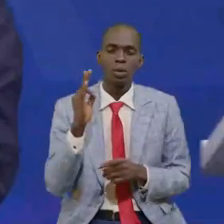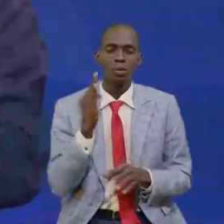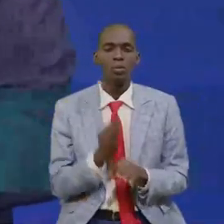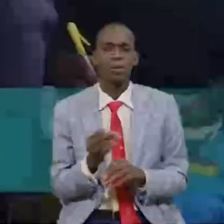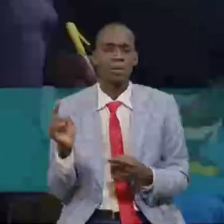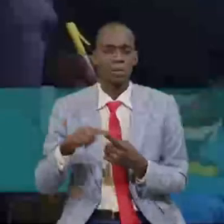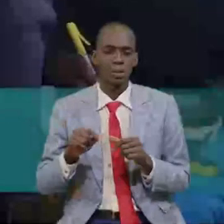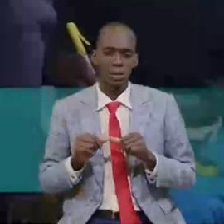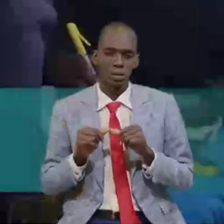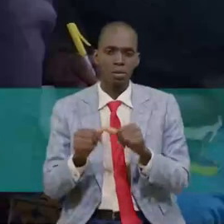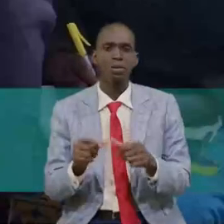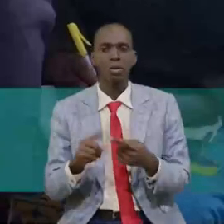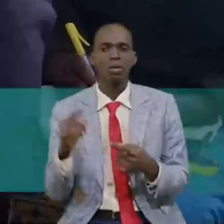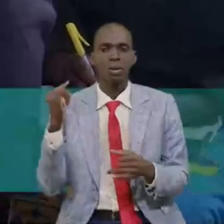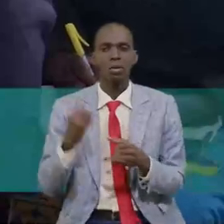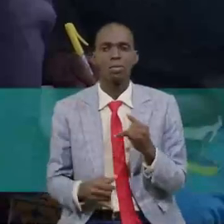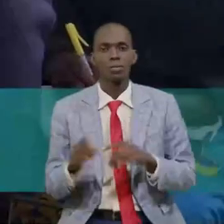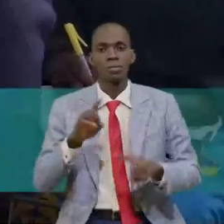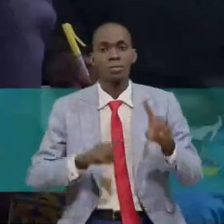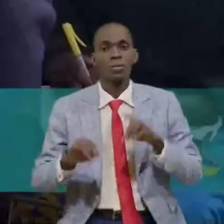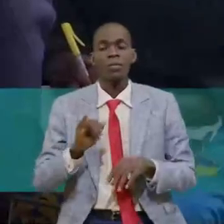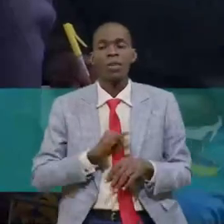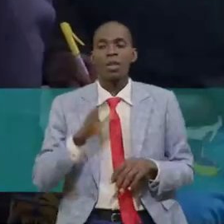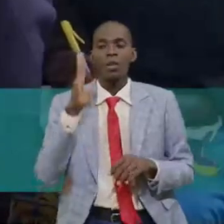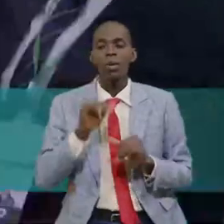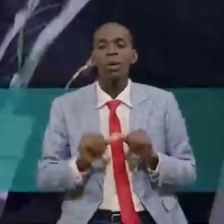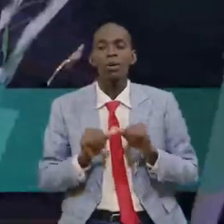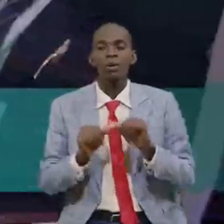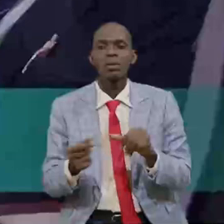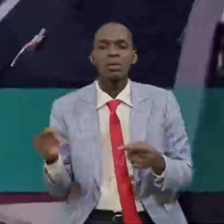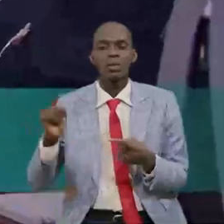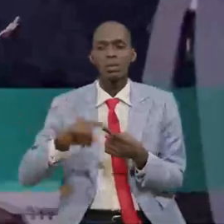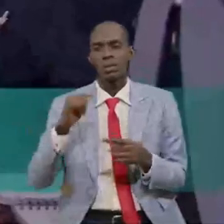J'irai jusqu'à la fin. J'irai jusqu'à la fin.